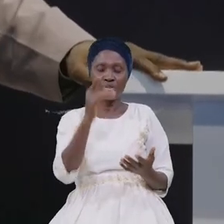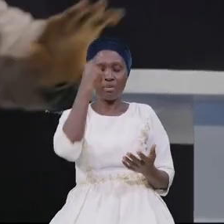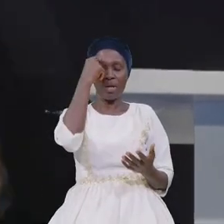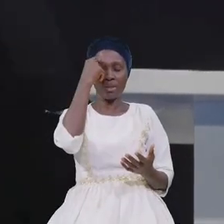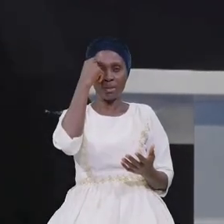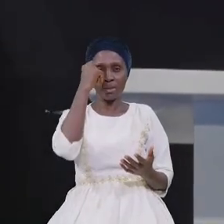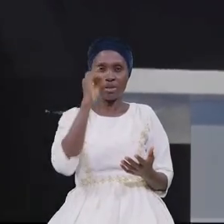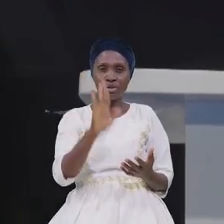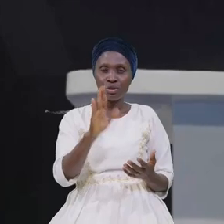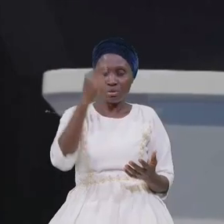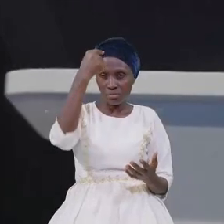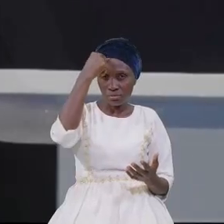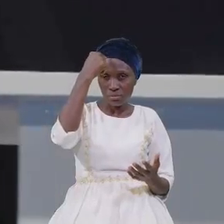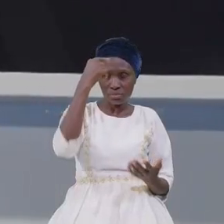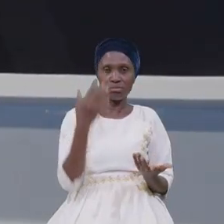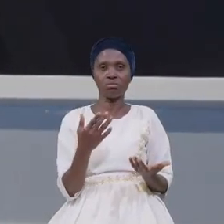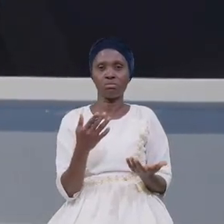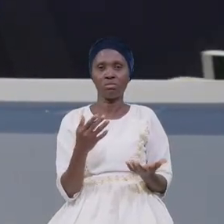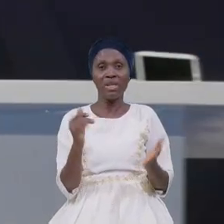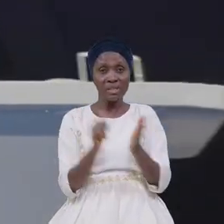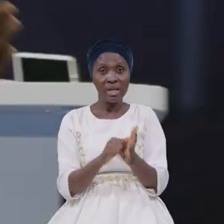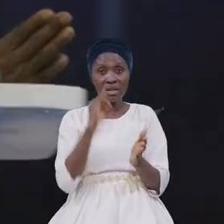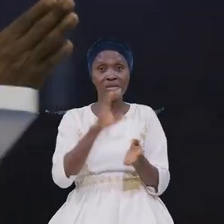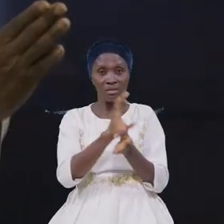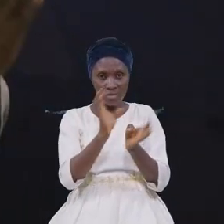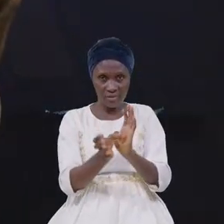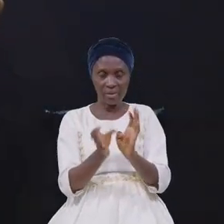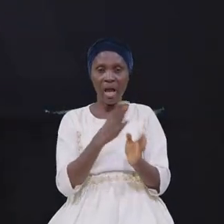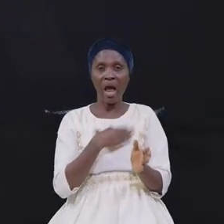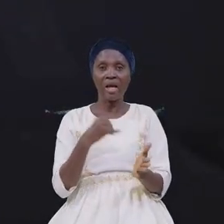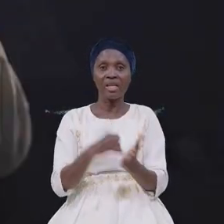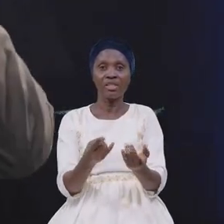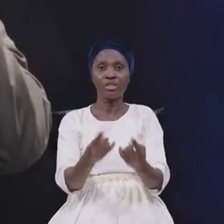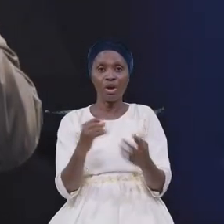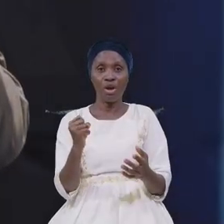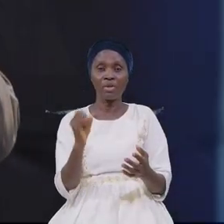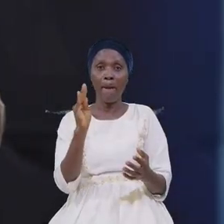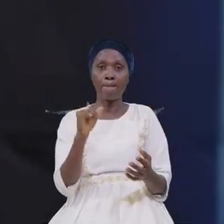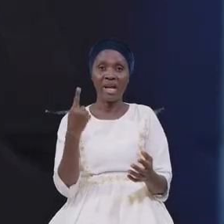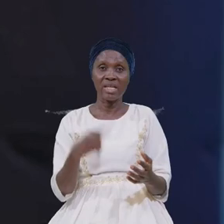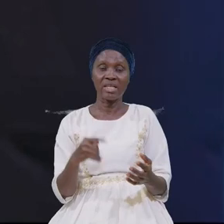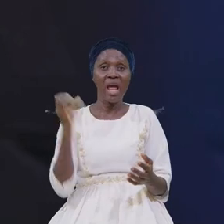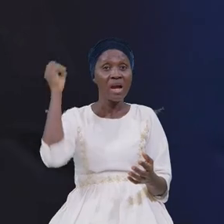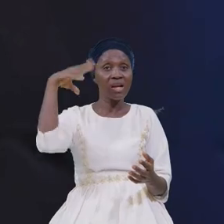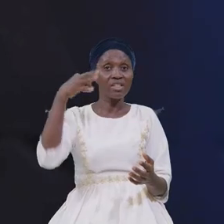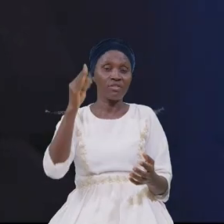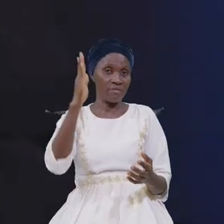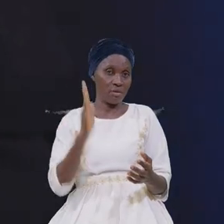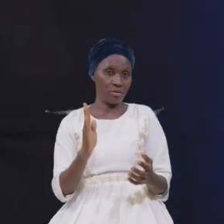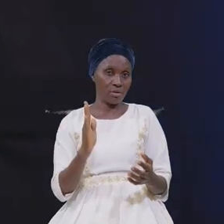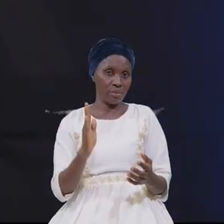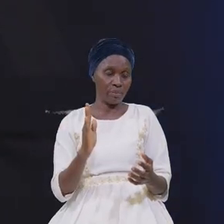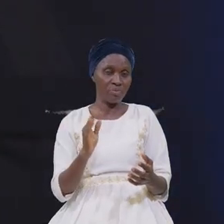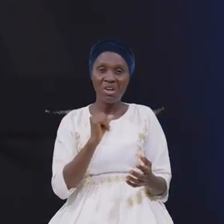transformer votre cœur, votre pensée, votre cerveau, cette conversion là vient par la grâce de